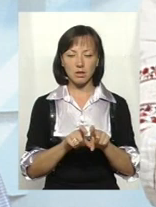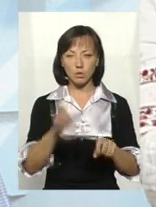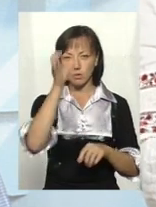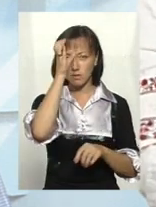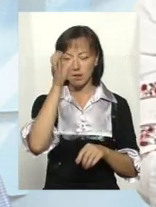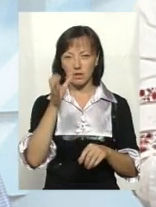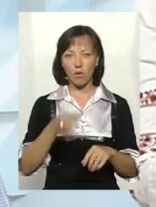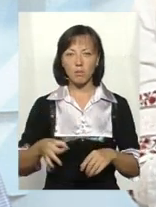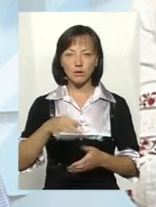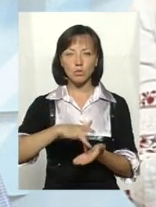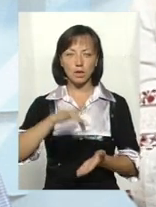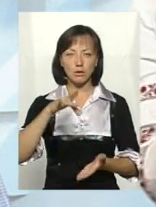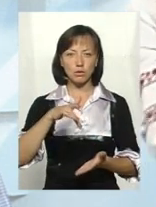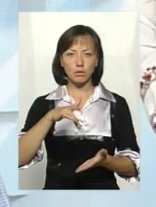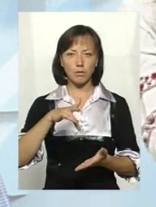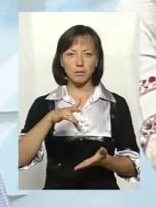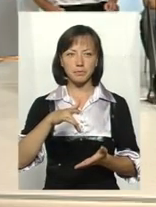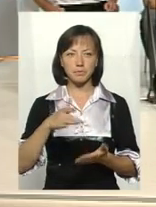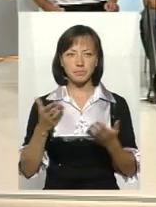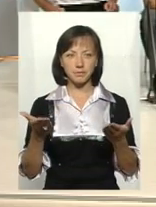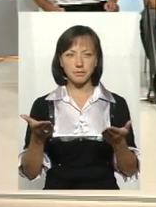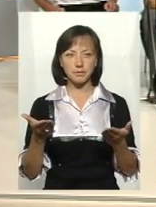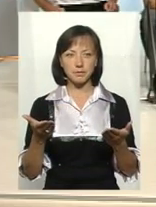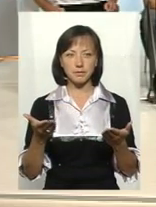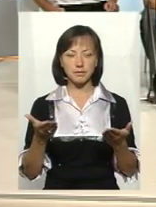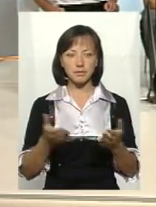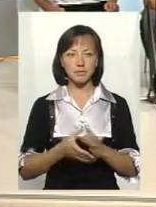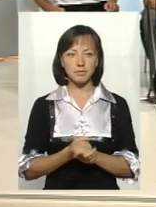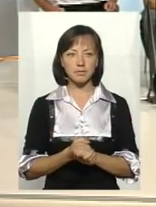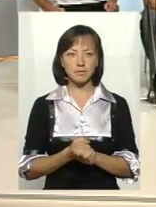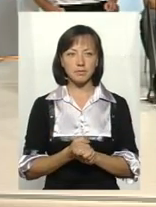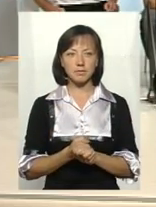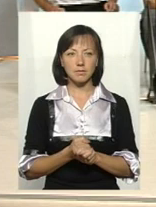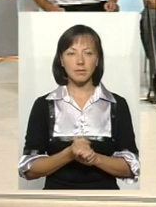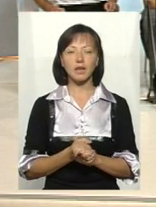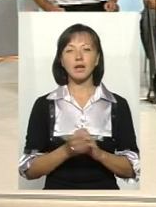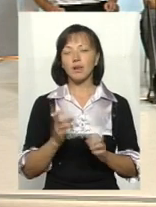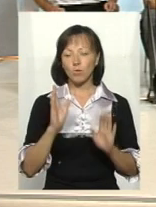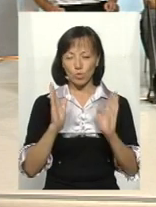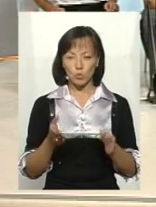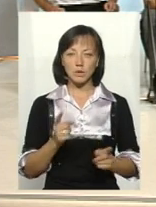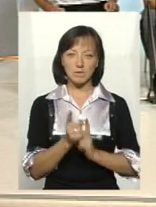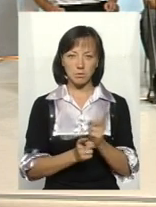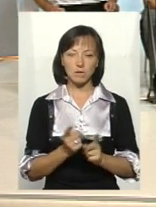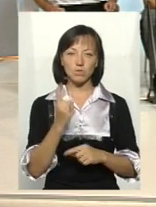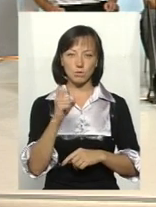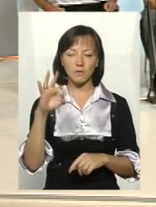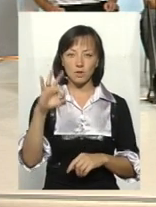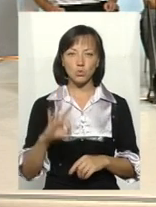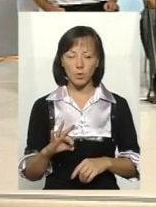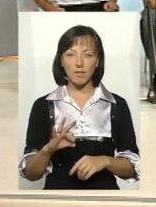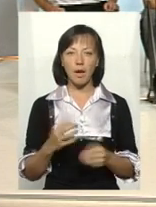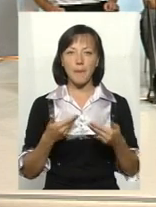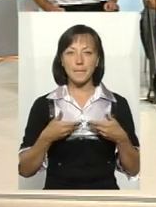освіти обласного центру? Пане Романе, Галина Леонтівна. Сумнівів немає, що ці зміни будуть. Безумовно.